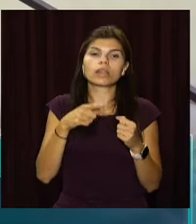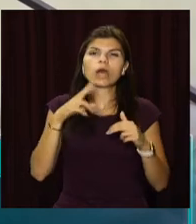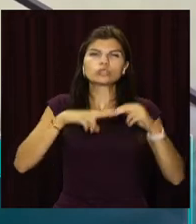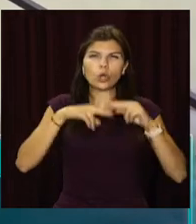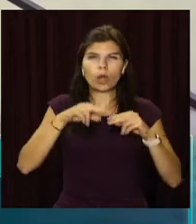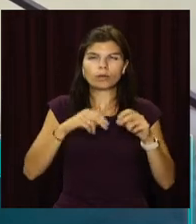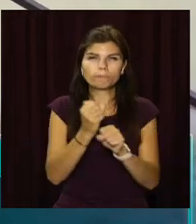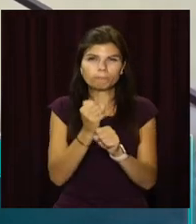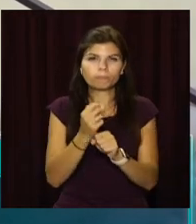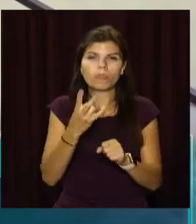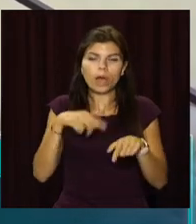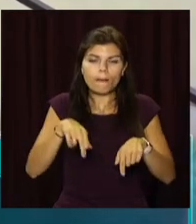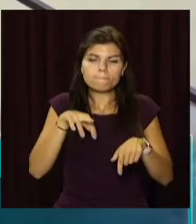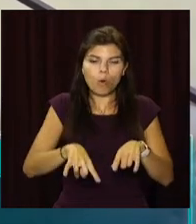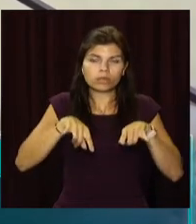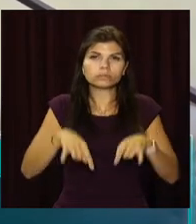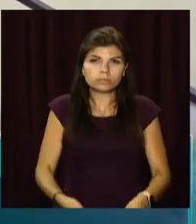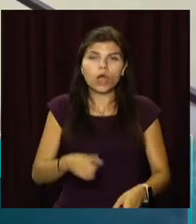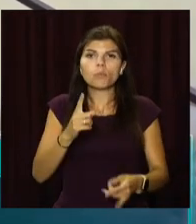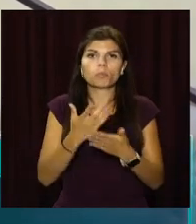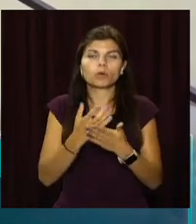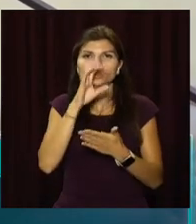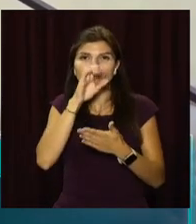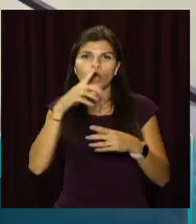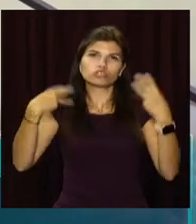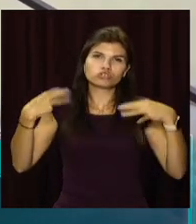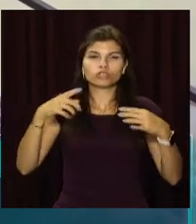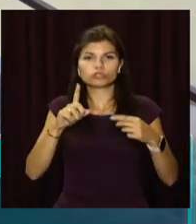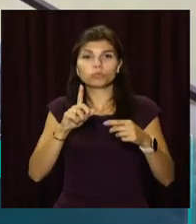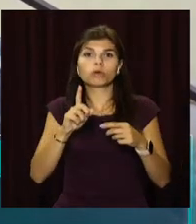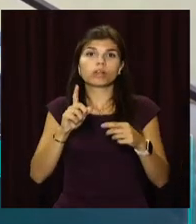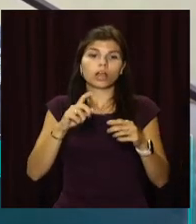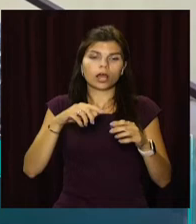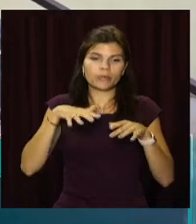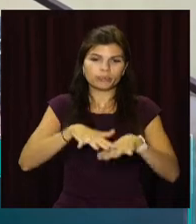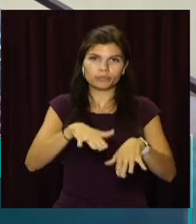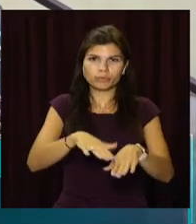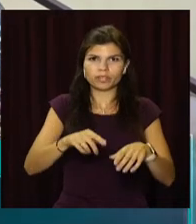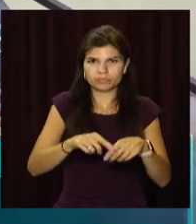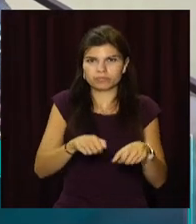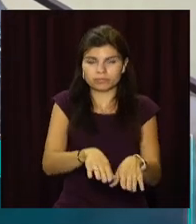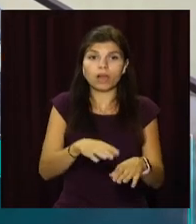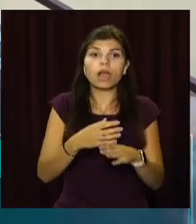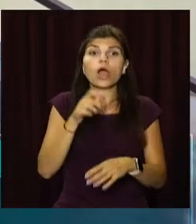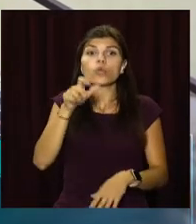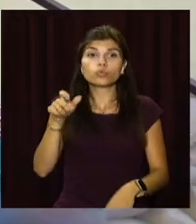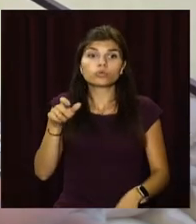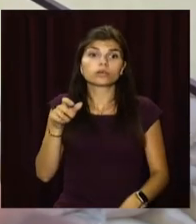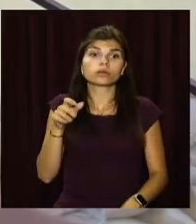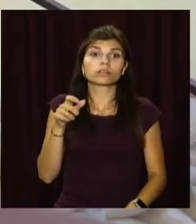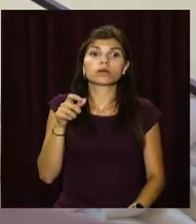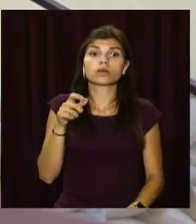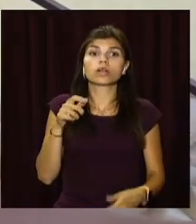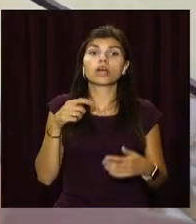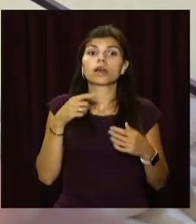будівельні роботи, треба штробити поли, робити рівень определений, щоб працівники, які працюють з тваринами, могли смивати,